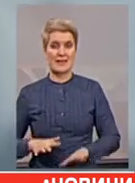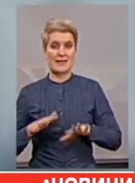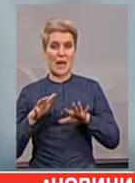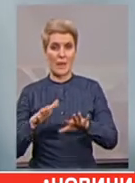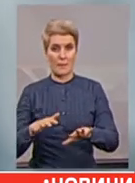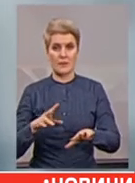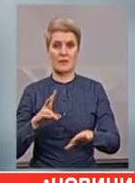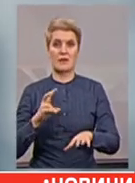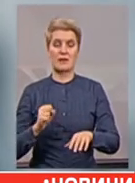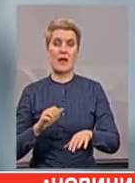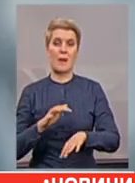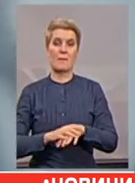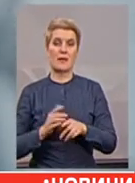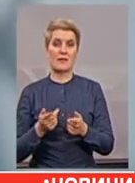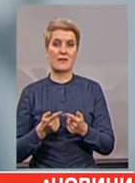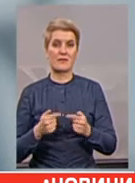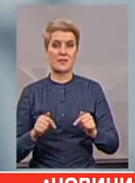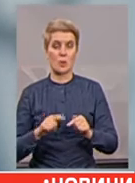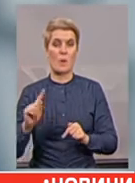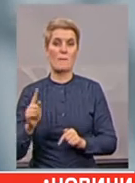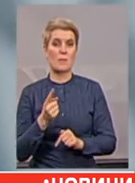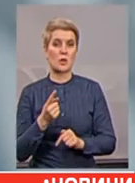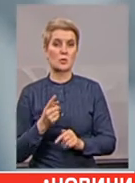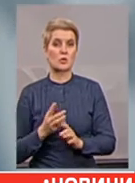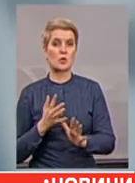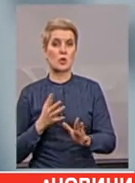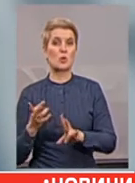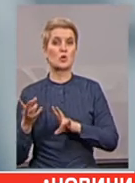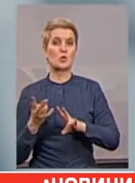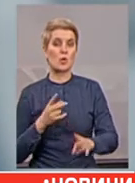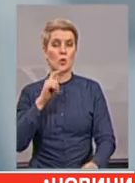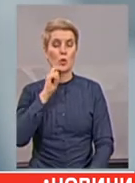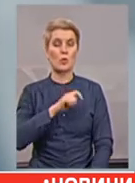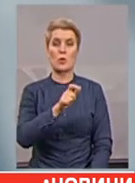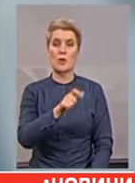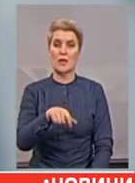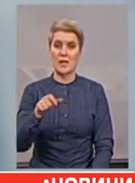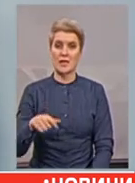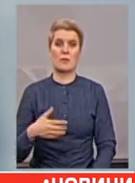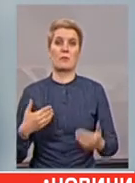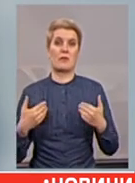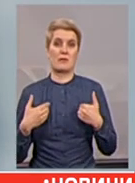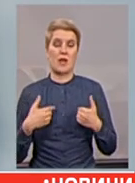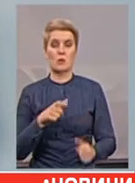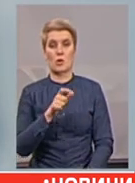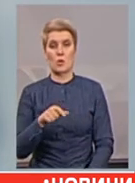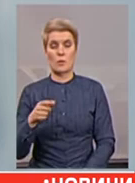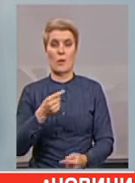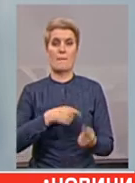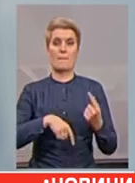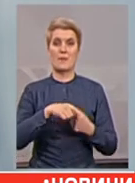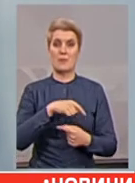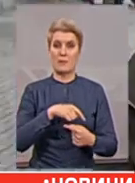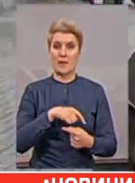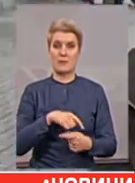на обладнання банківського відділення, вони в першу чергу шкодять, в принципі, самим українцям і нашим громадянам, підприємцям і всім